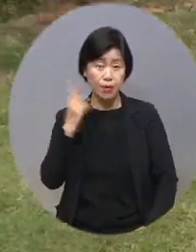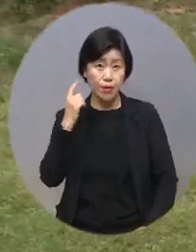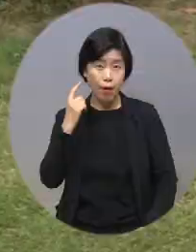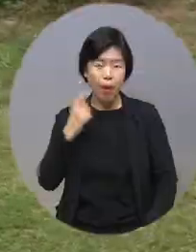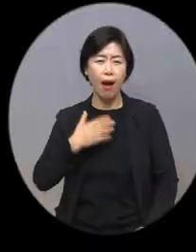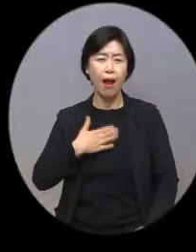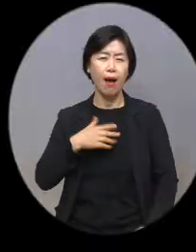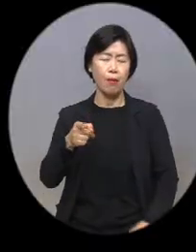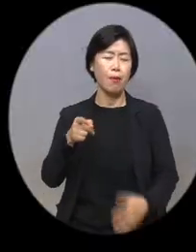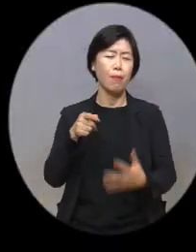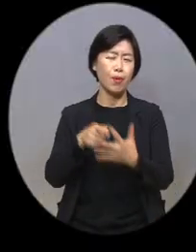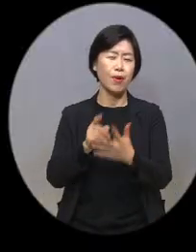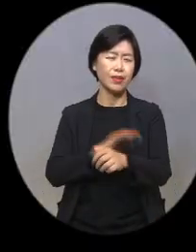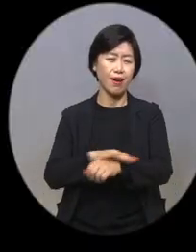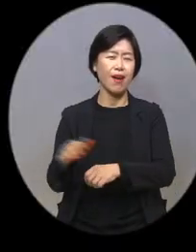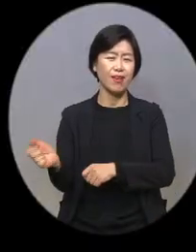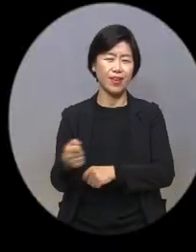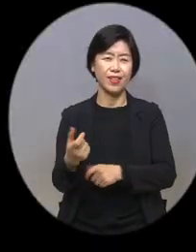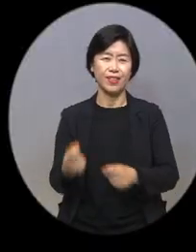네.